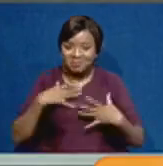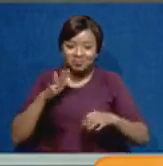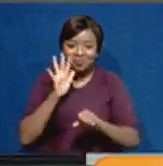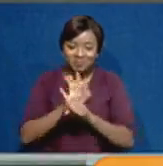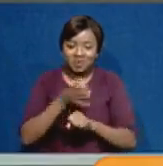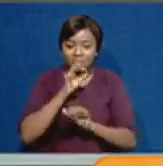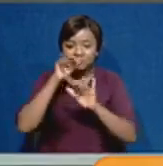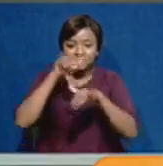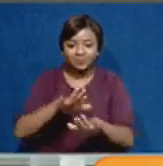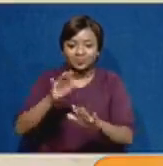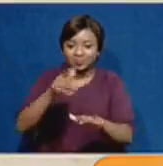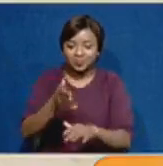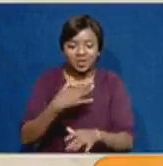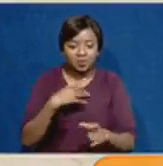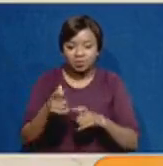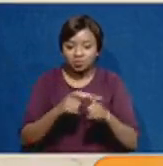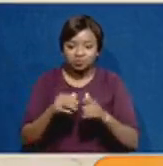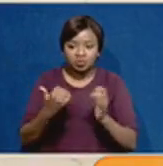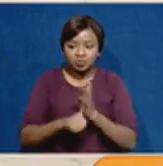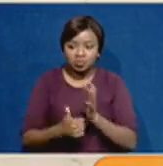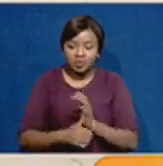mpya.